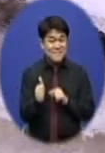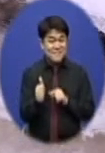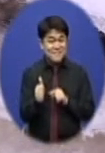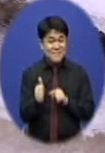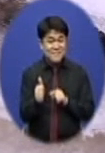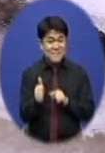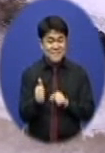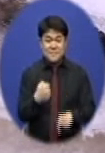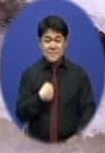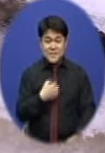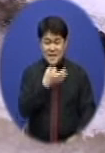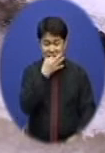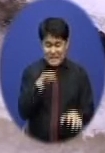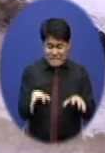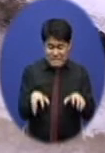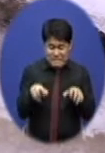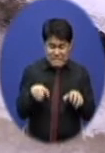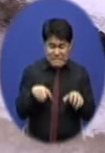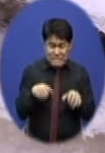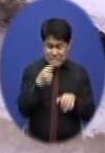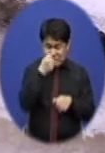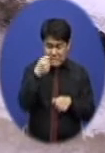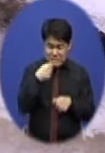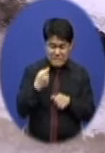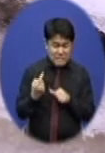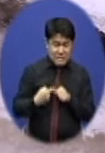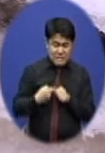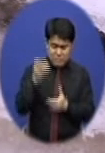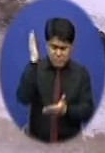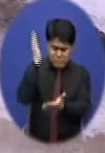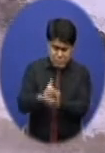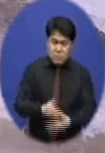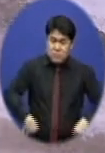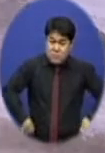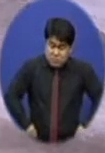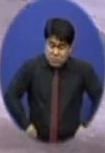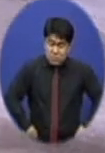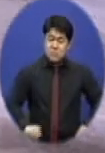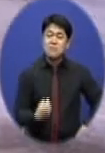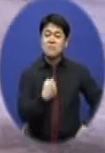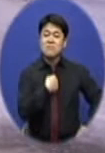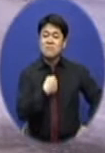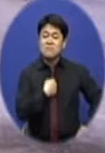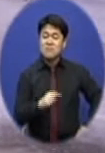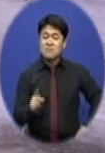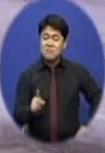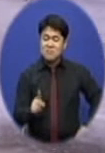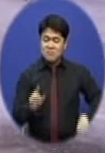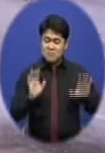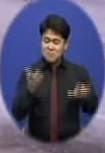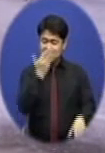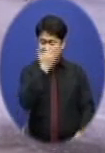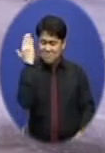사경감인데 노래 기라지 웃음에 욕하지 마라 나에게도 아직